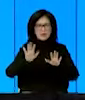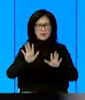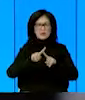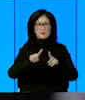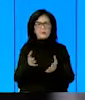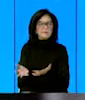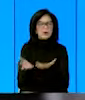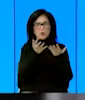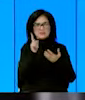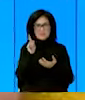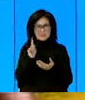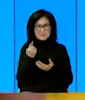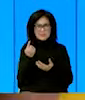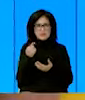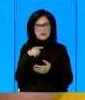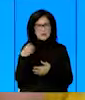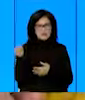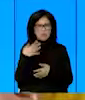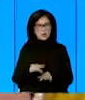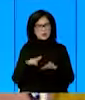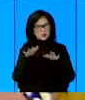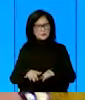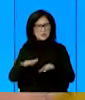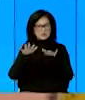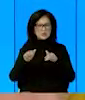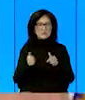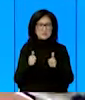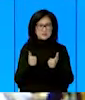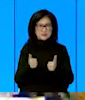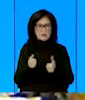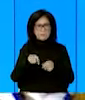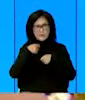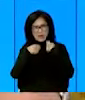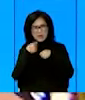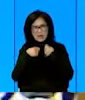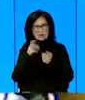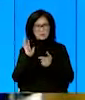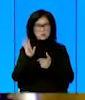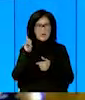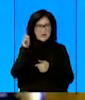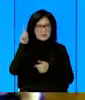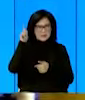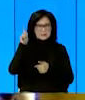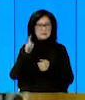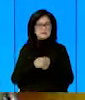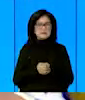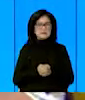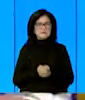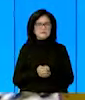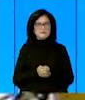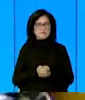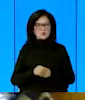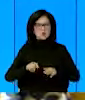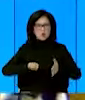sendiri. Banjir baru itu kita siap-siapin makanan tuh buat di nangkring di atas tuh, gitu.